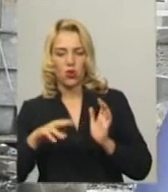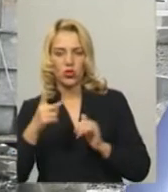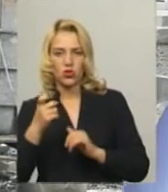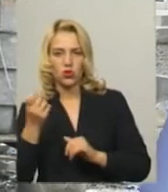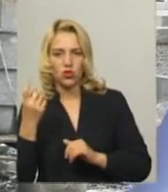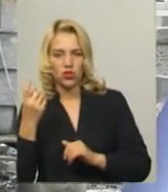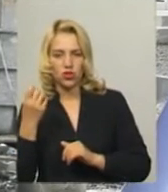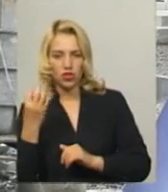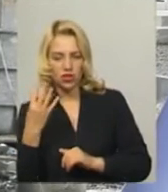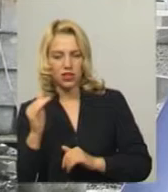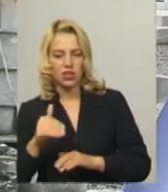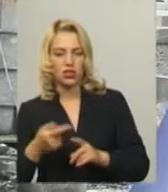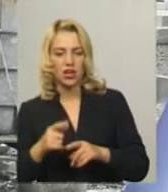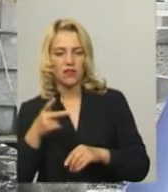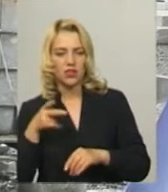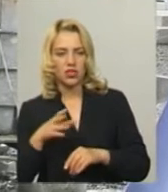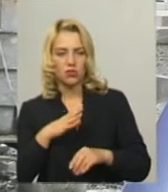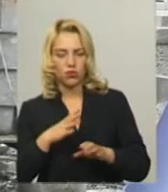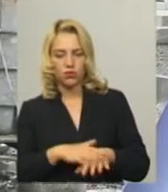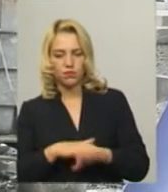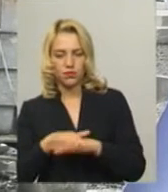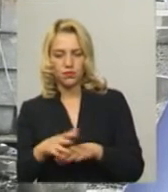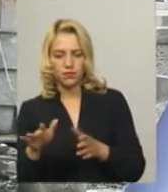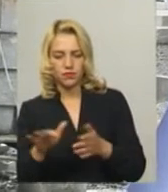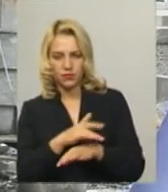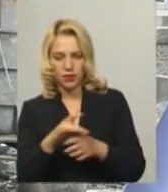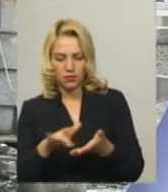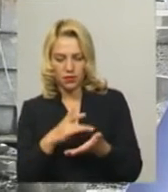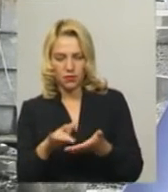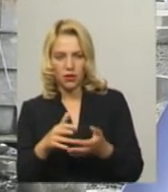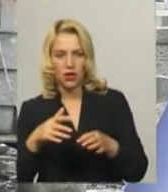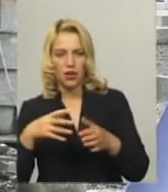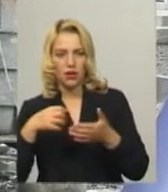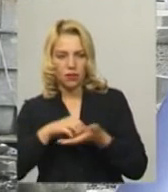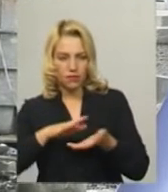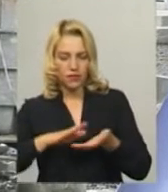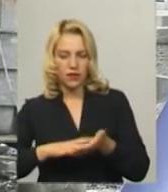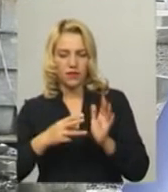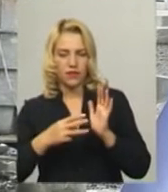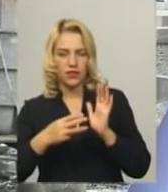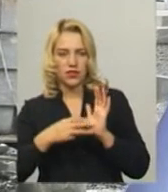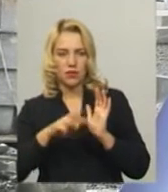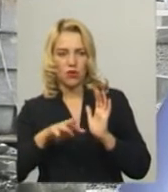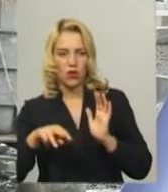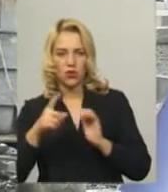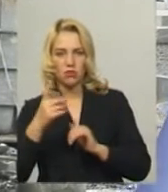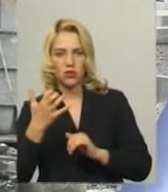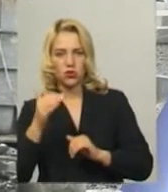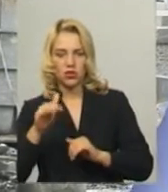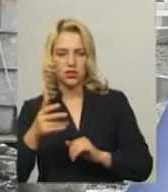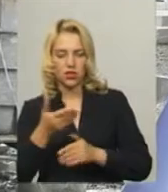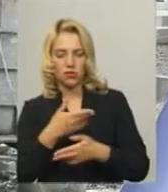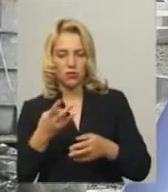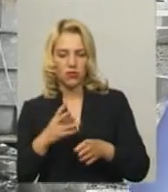В 2019 році був вже перерахунок кошторисної вартості, і вже він став 8 мільйонів 500 тисяч гривень. Тобто ми ще